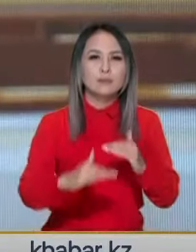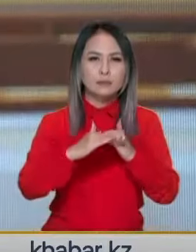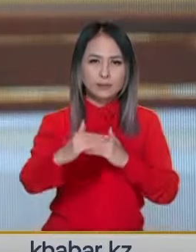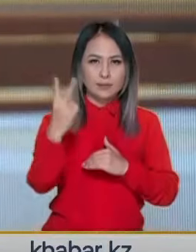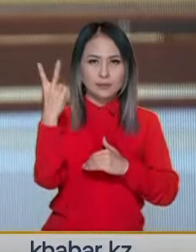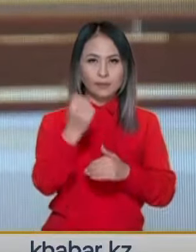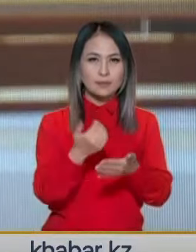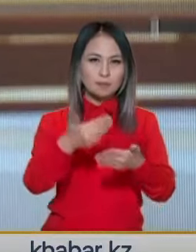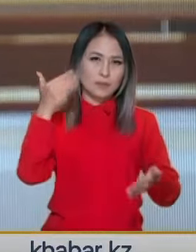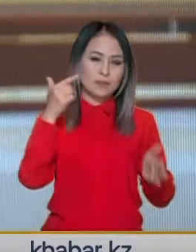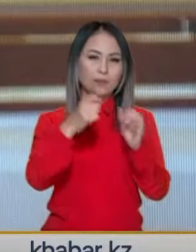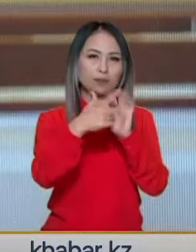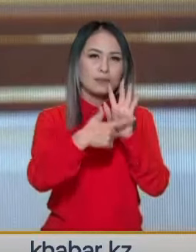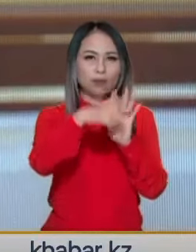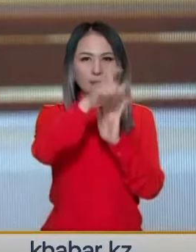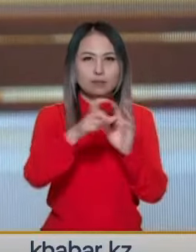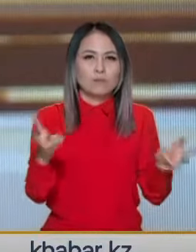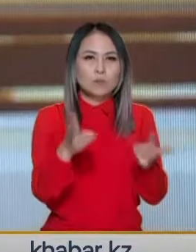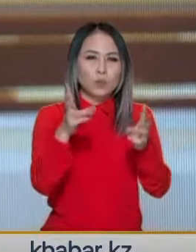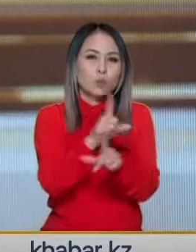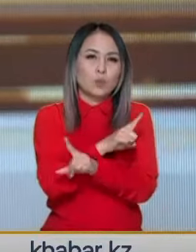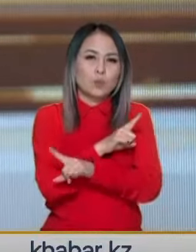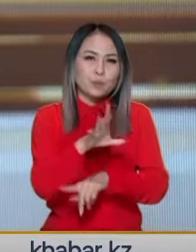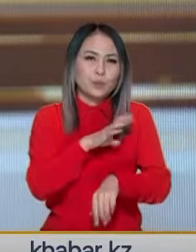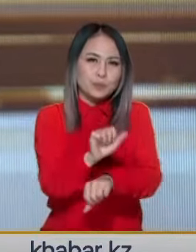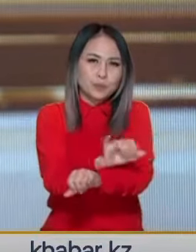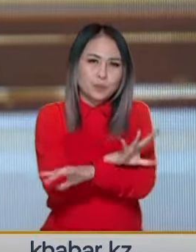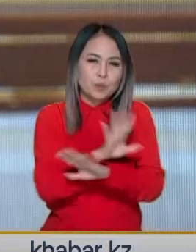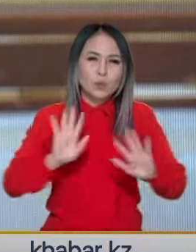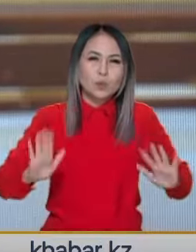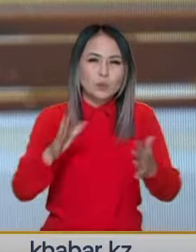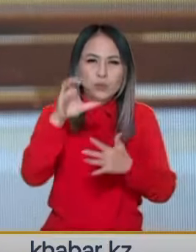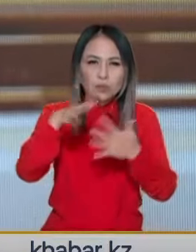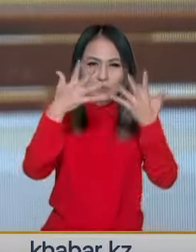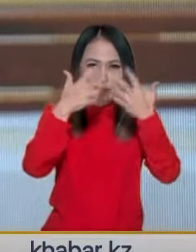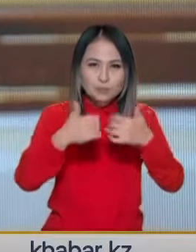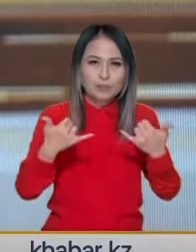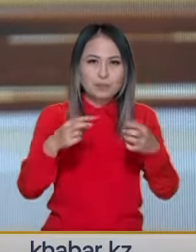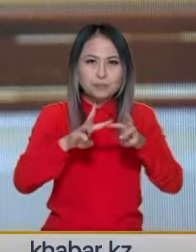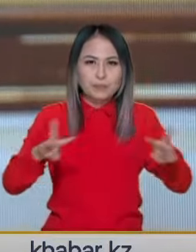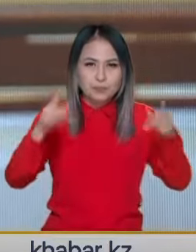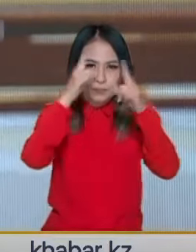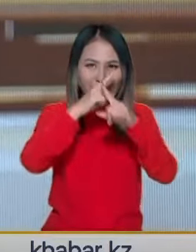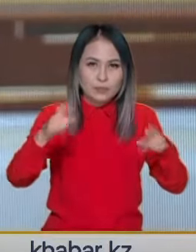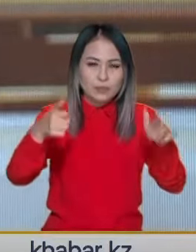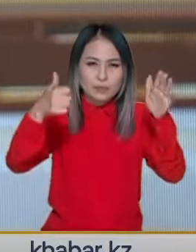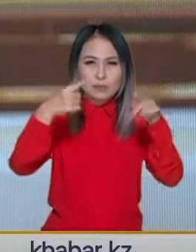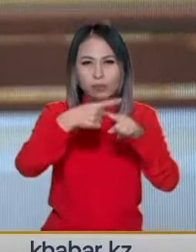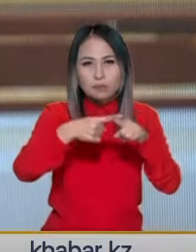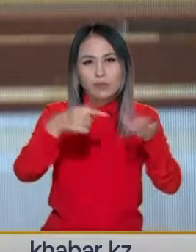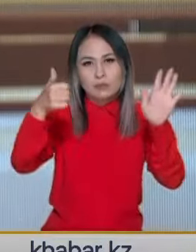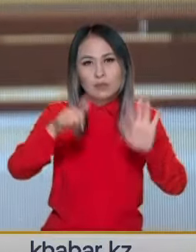Елімізде өткен екі аптада 17 адам өрттен қаза тапқан. Мұндай жан түршігерлік статистиканы бүгін төтенше жағдайлар министрлігінің өкілдері